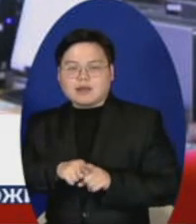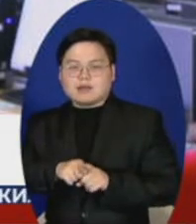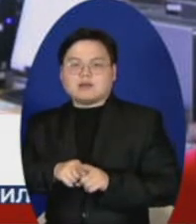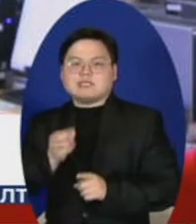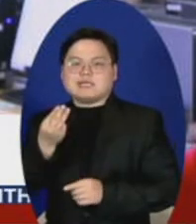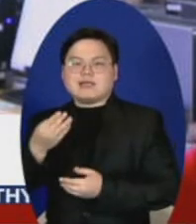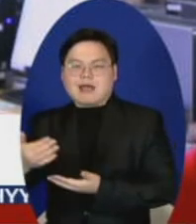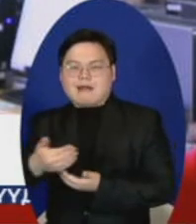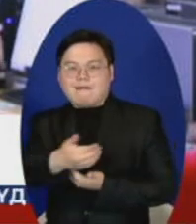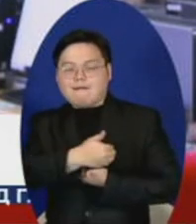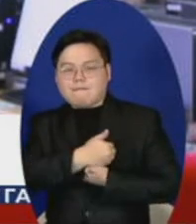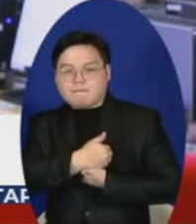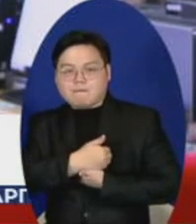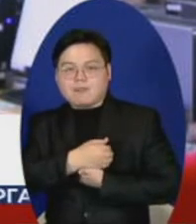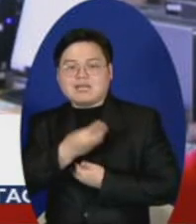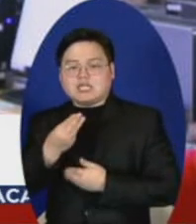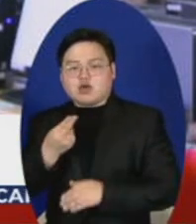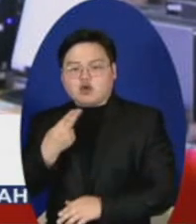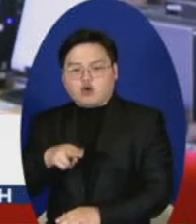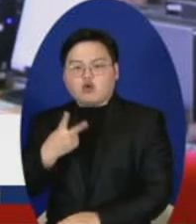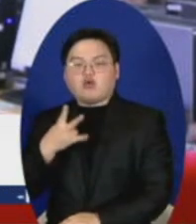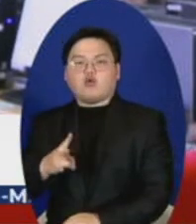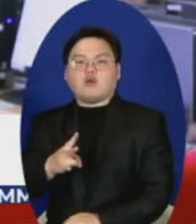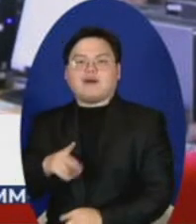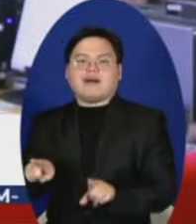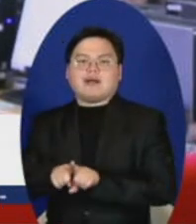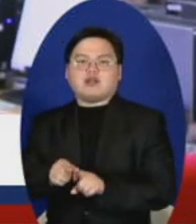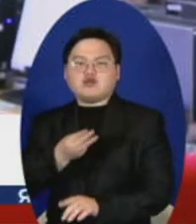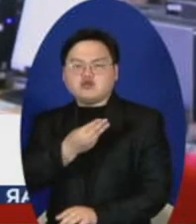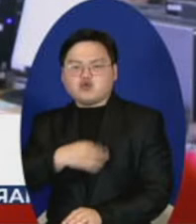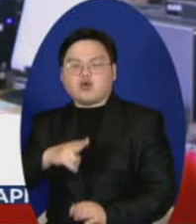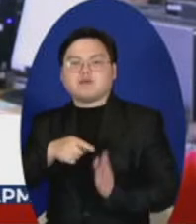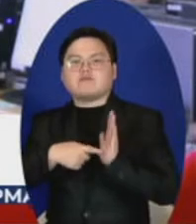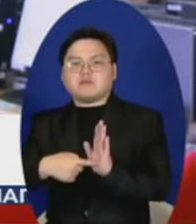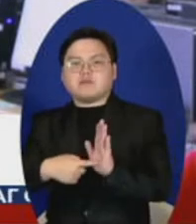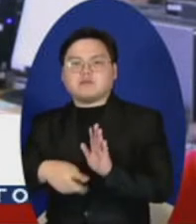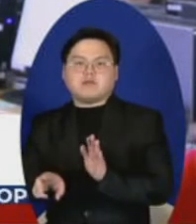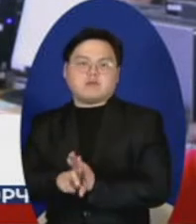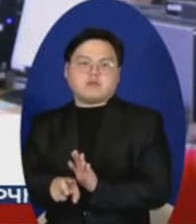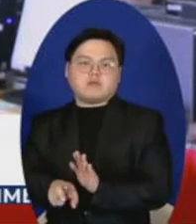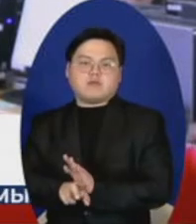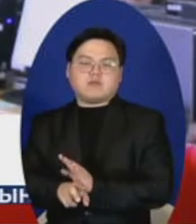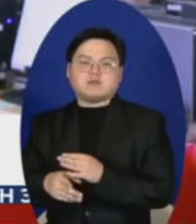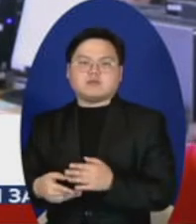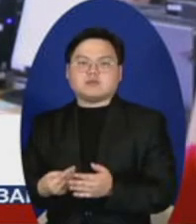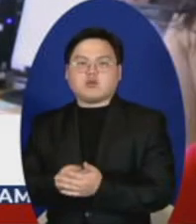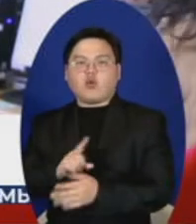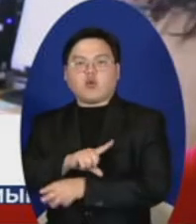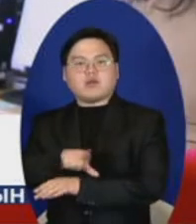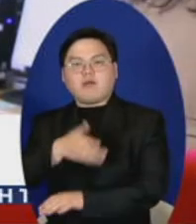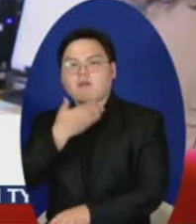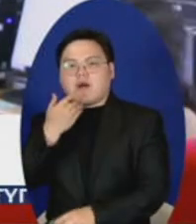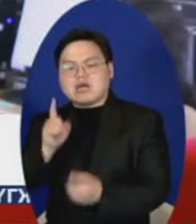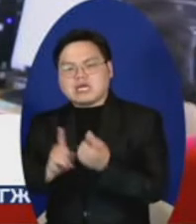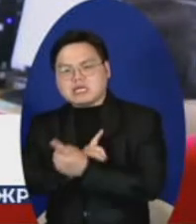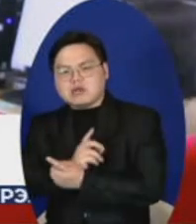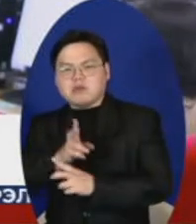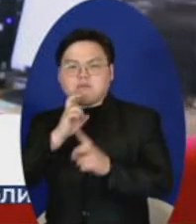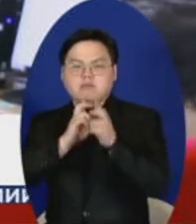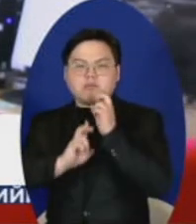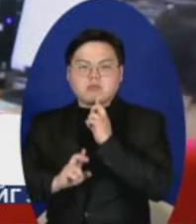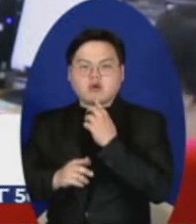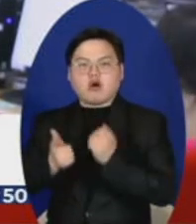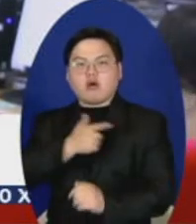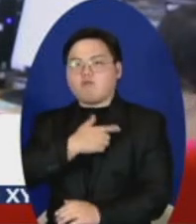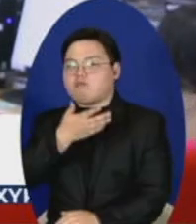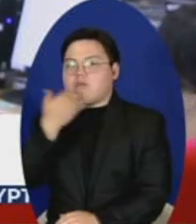Тэгэхээр шалгалтын дүн хүртэл одоо ингэ шууд гараад ирдэг. Тэгэхээр энэ бол маргаан байхгүй. Энэ шалгалтыг